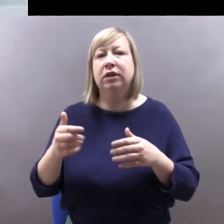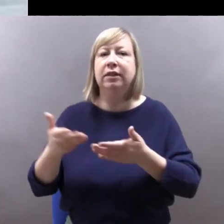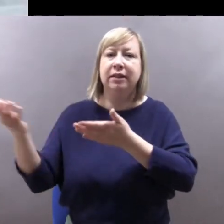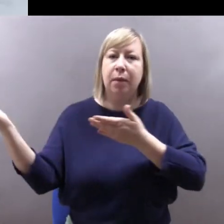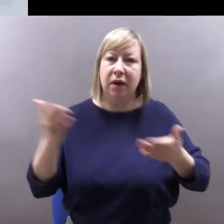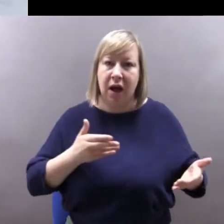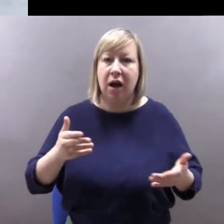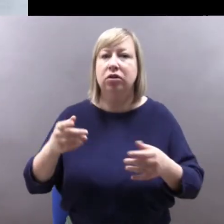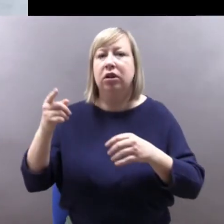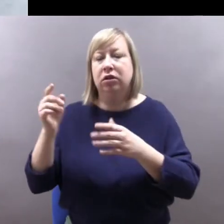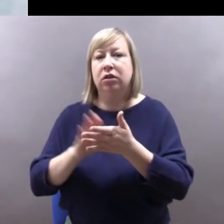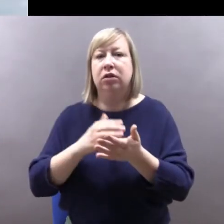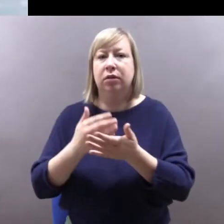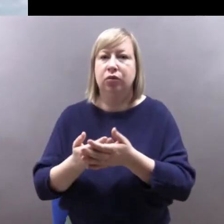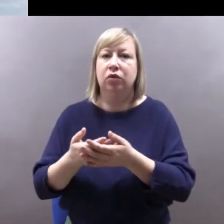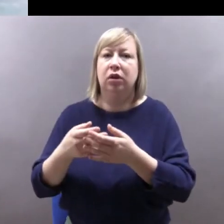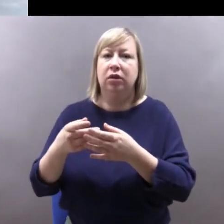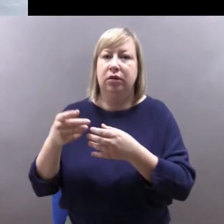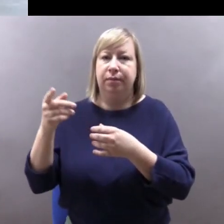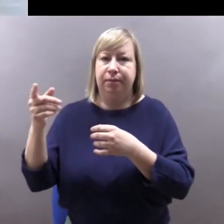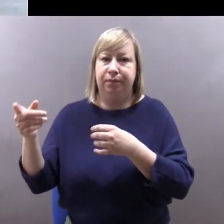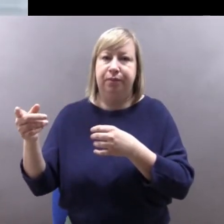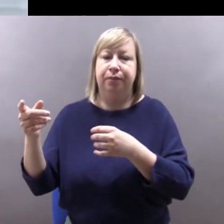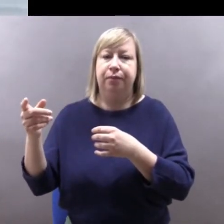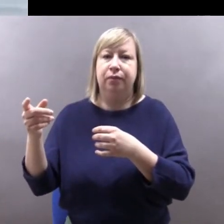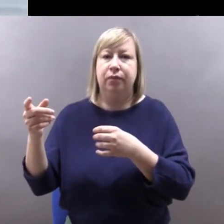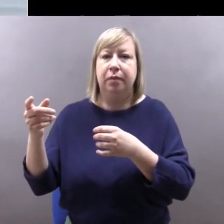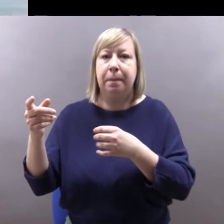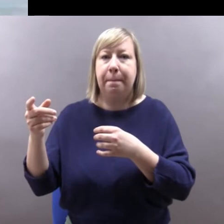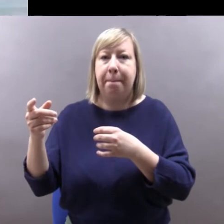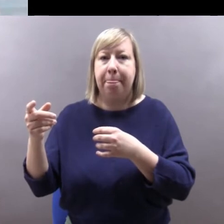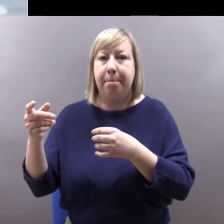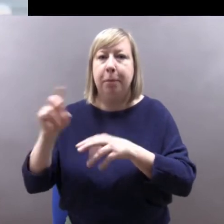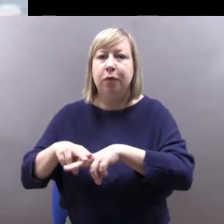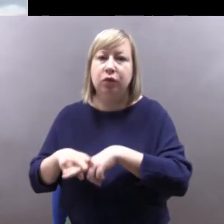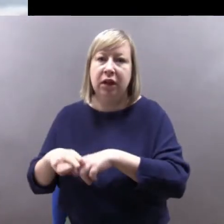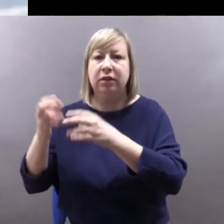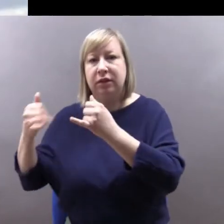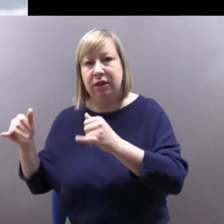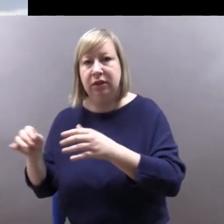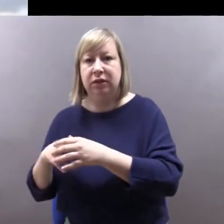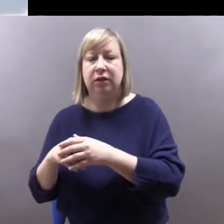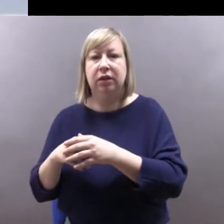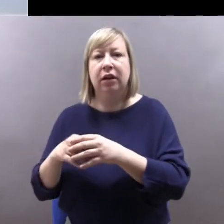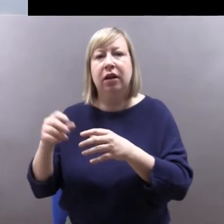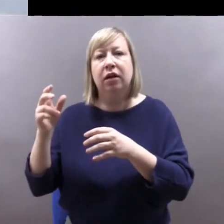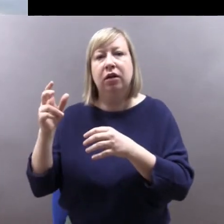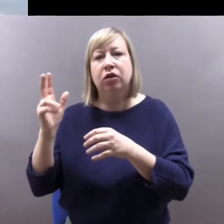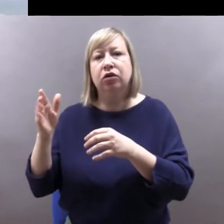organizacji, które prowadzą audyty, które pokazują, gdzie jeszcze można coś zmienić i wtedy nie będzie tego